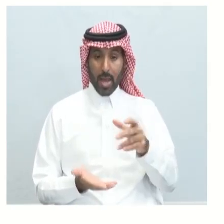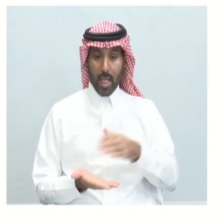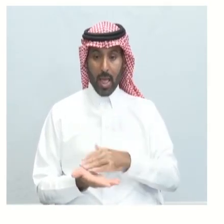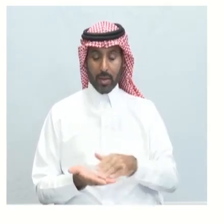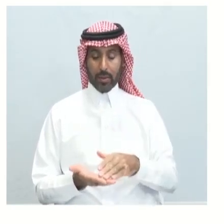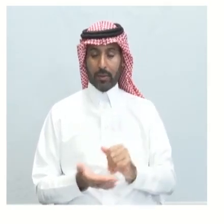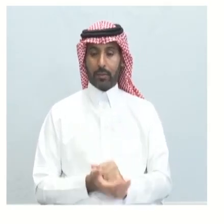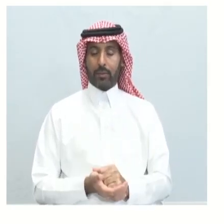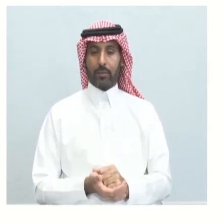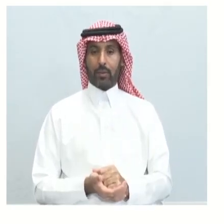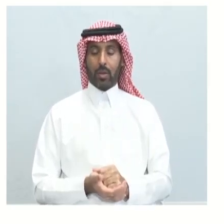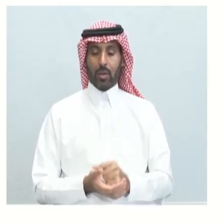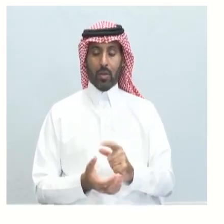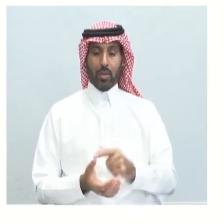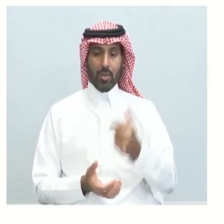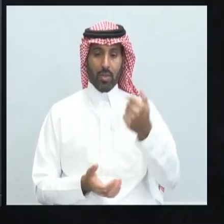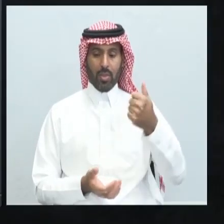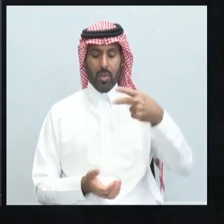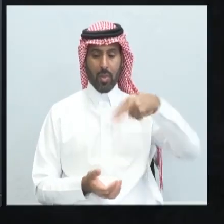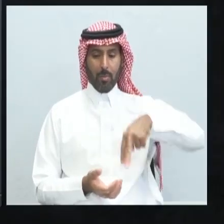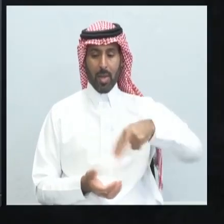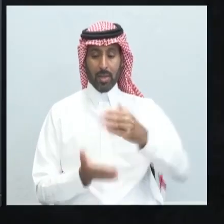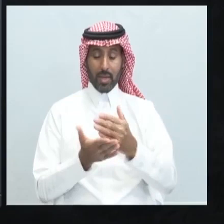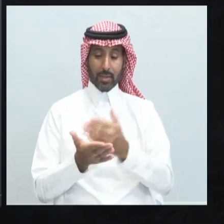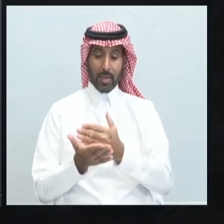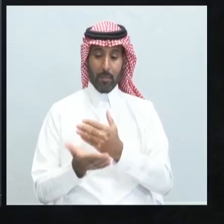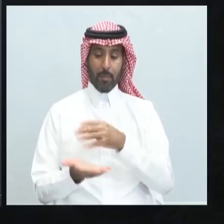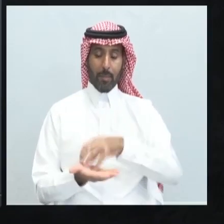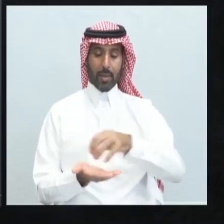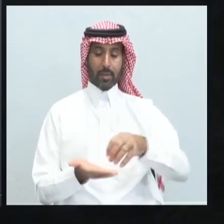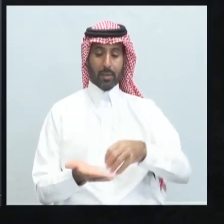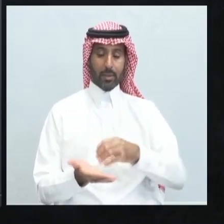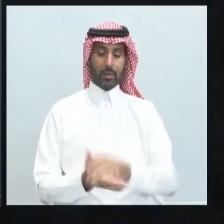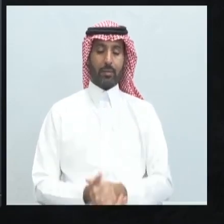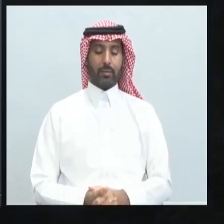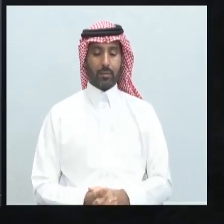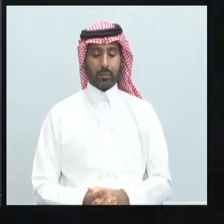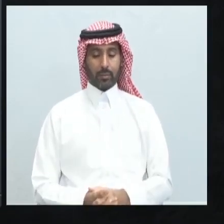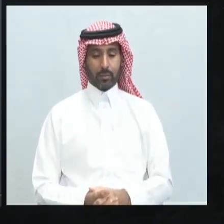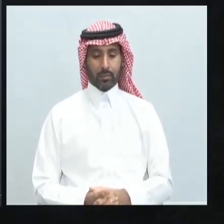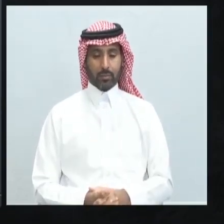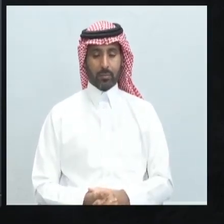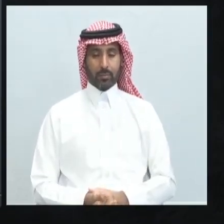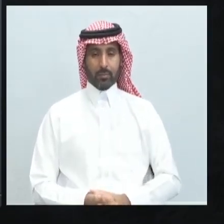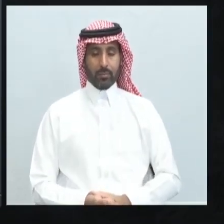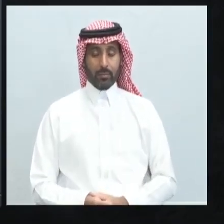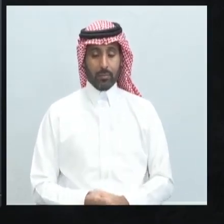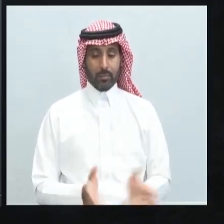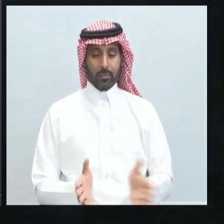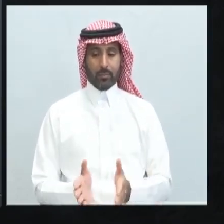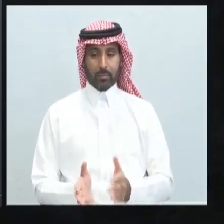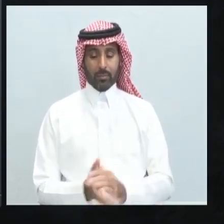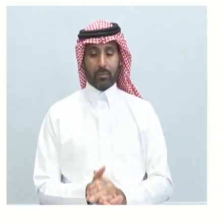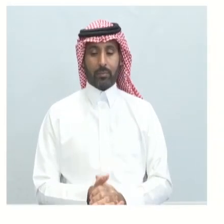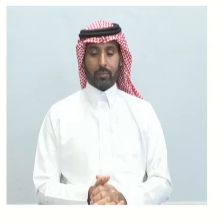العربي الى ثمانيه اقسام جيولوجيه دعونا نتعرف على الثمانيه الاقسام سويه